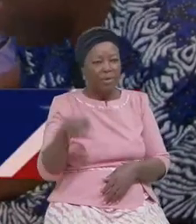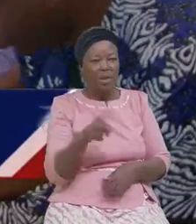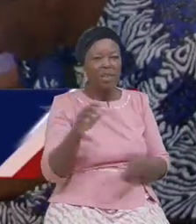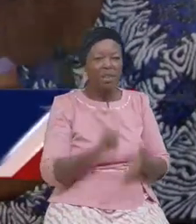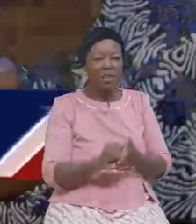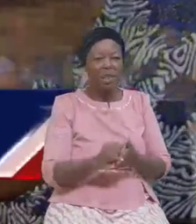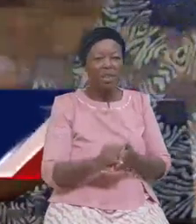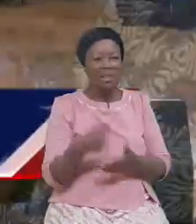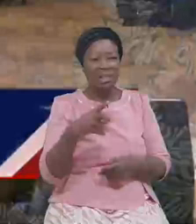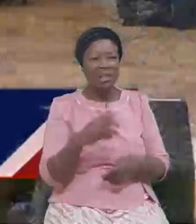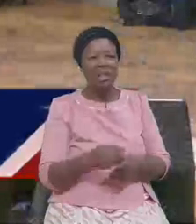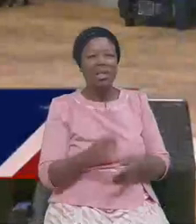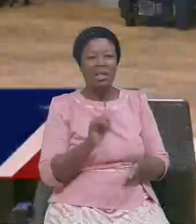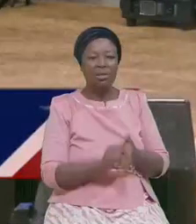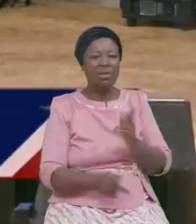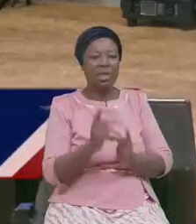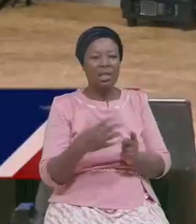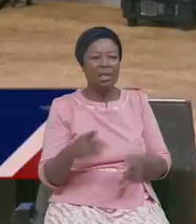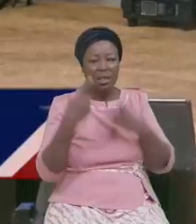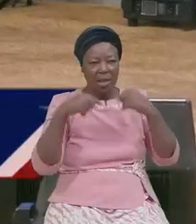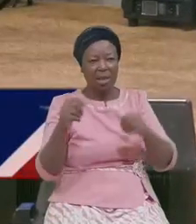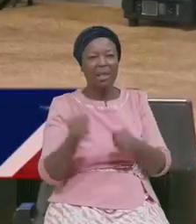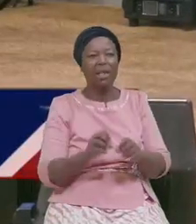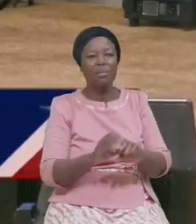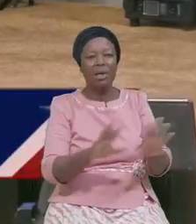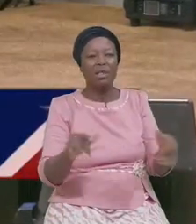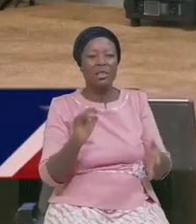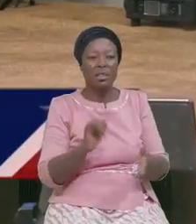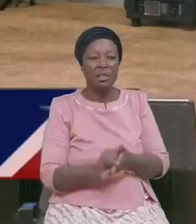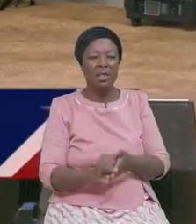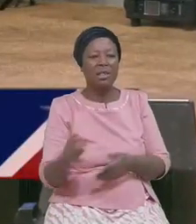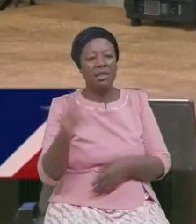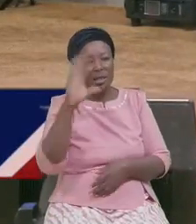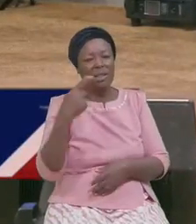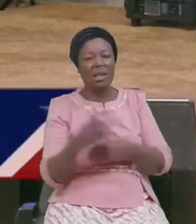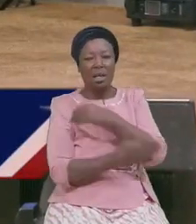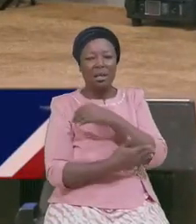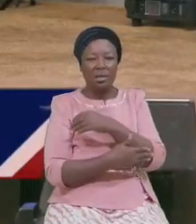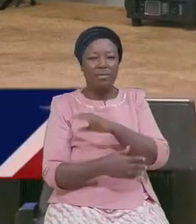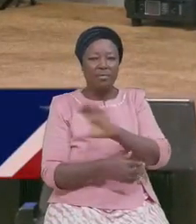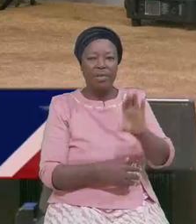Il dit, ceux qui parlent ainsi montrent qu'ils cherchent une patrie. Verset 15.